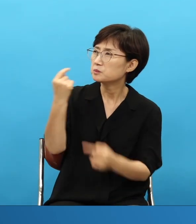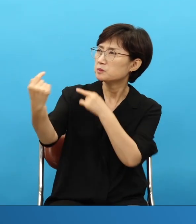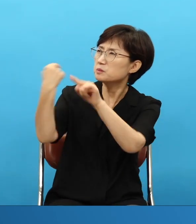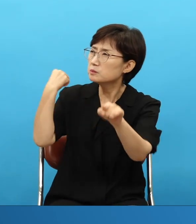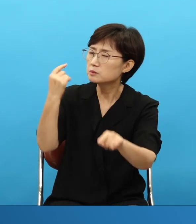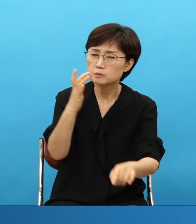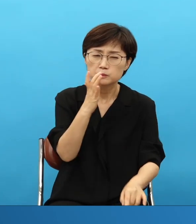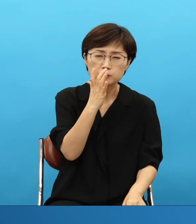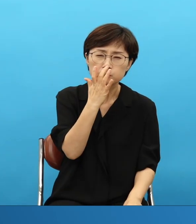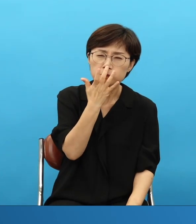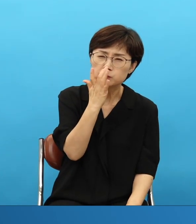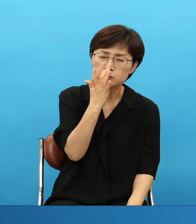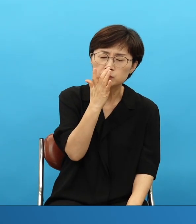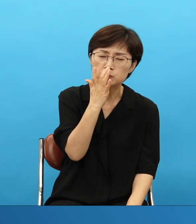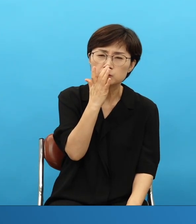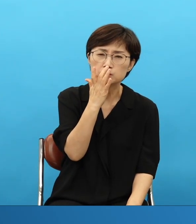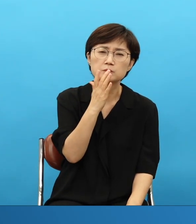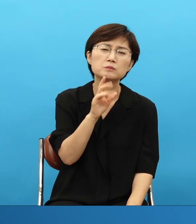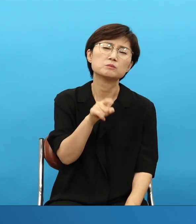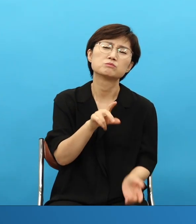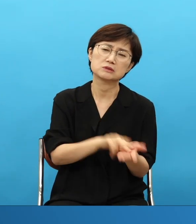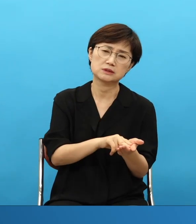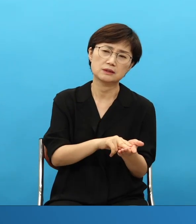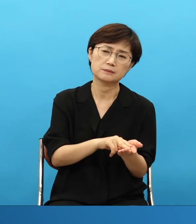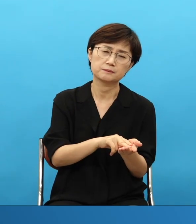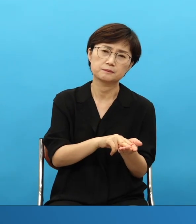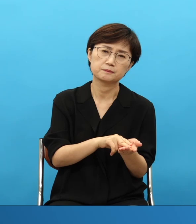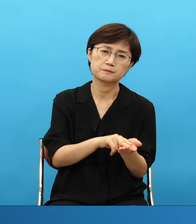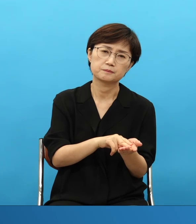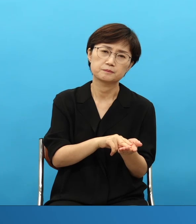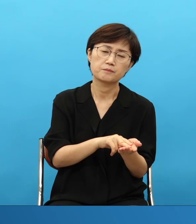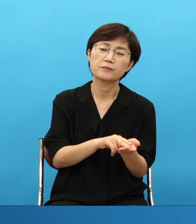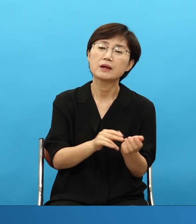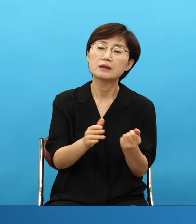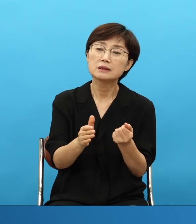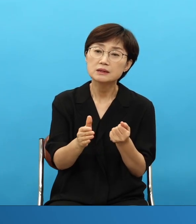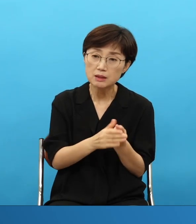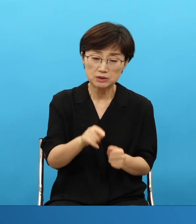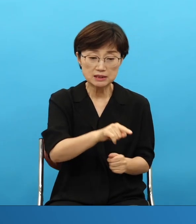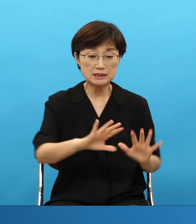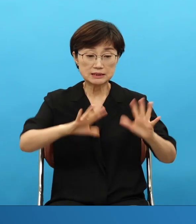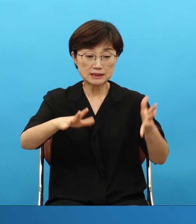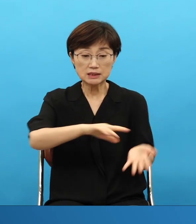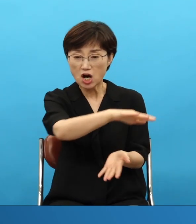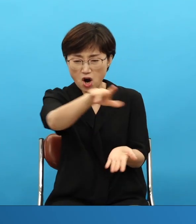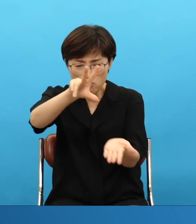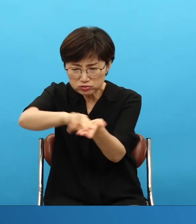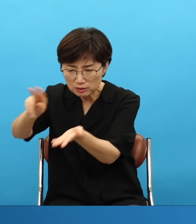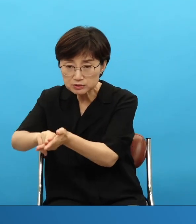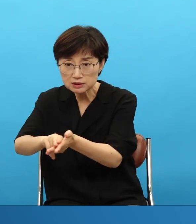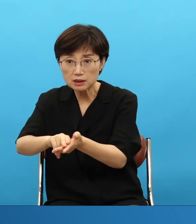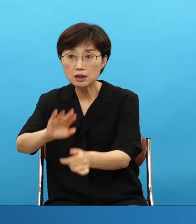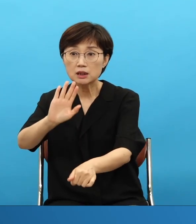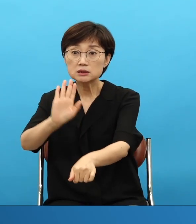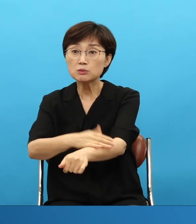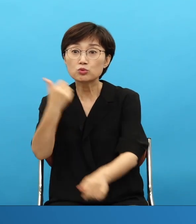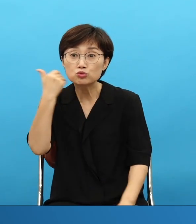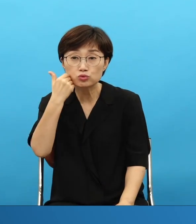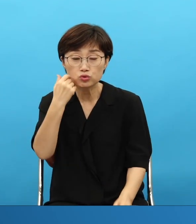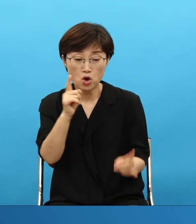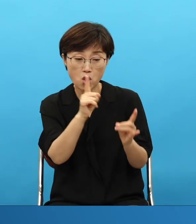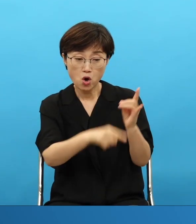They don't even know why. 그래서 이게 지금 불교 책임입니까? So this is the responsibility of Buddhists. 이게 지금